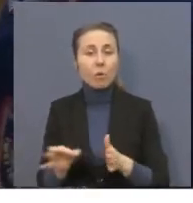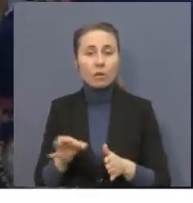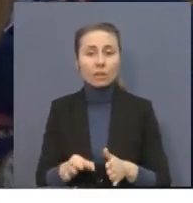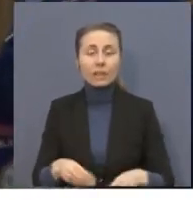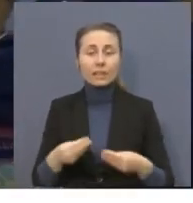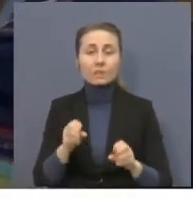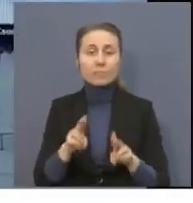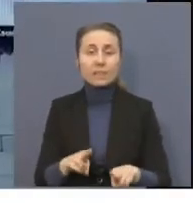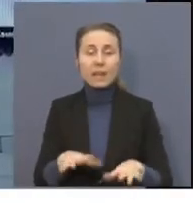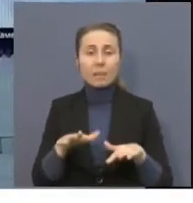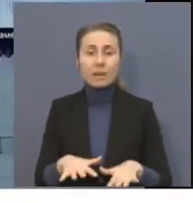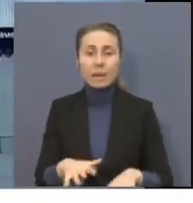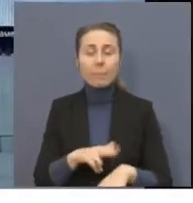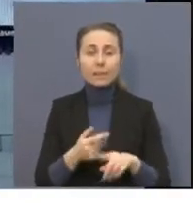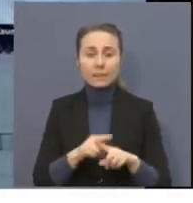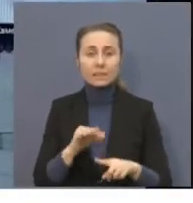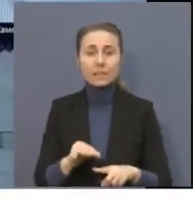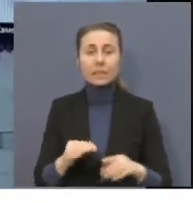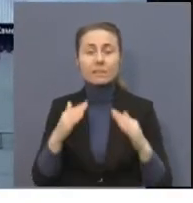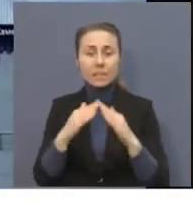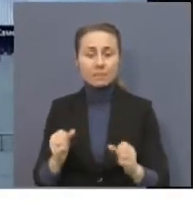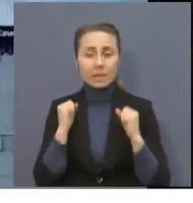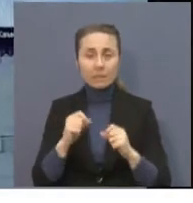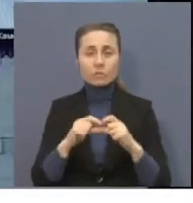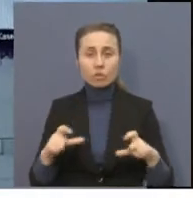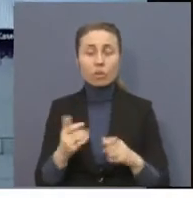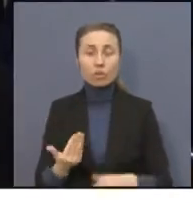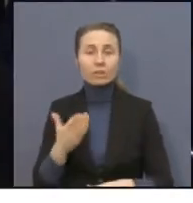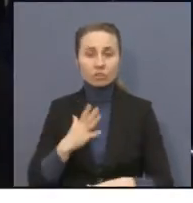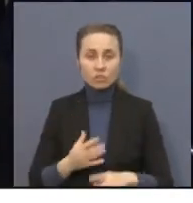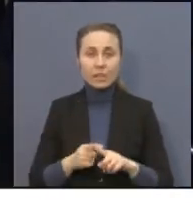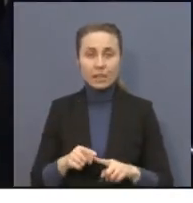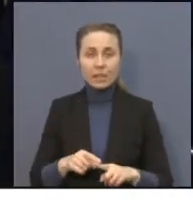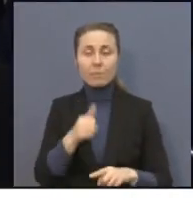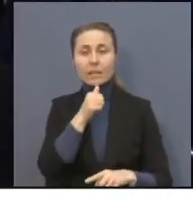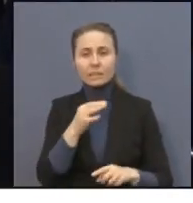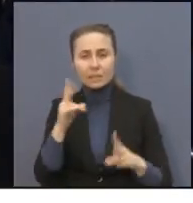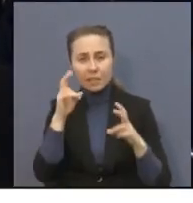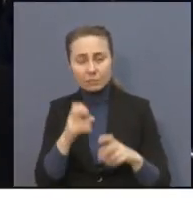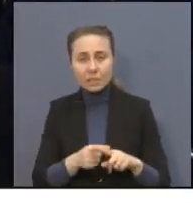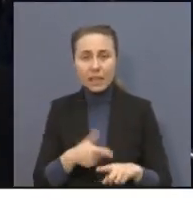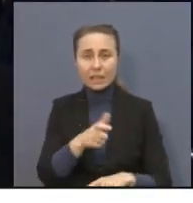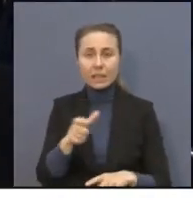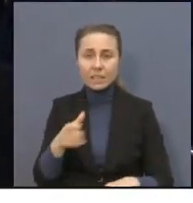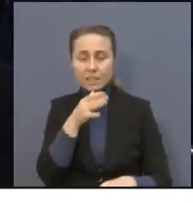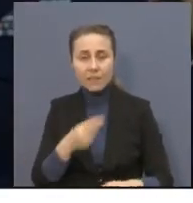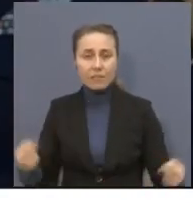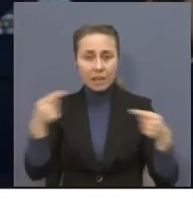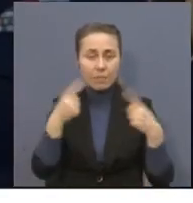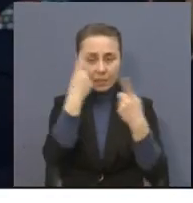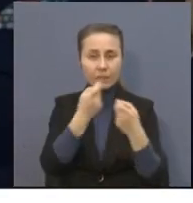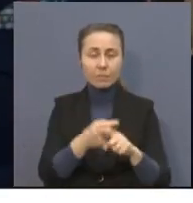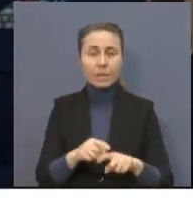специальное место для полиции в здании спортивной школы. Теперь ожидается, что процесс рассмотрения обращений граждан и своевременное